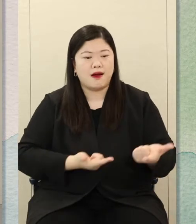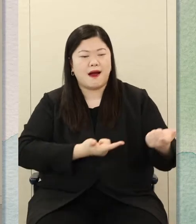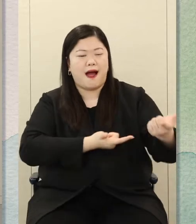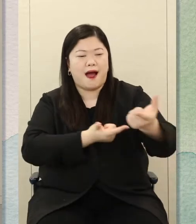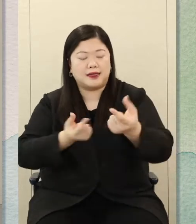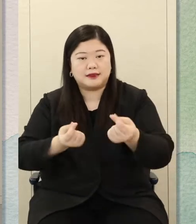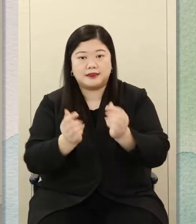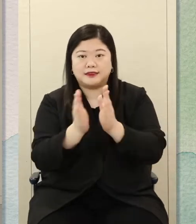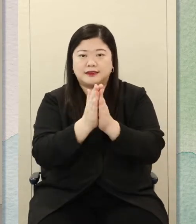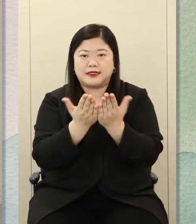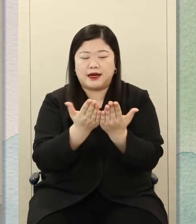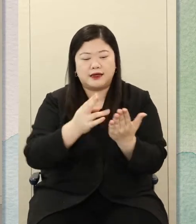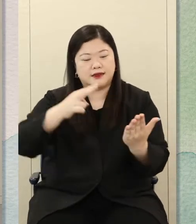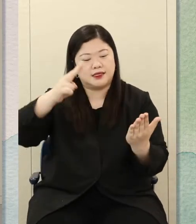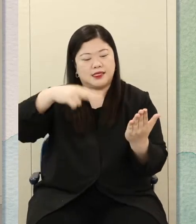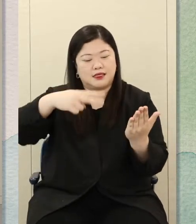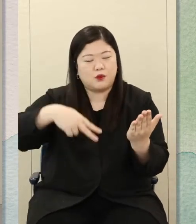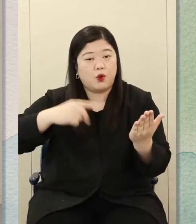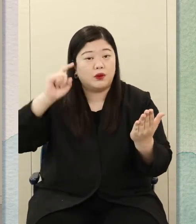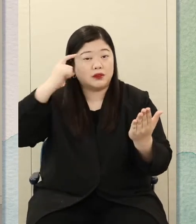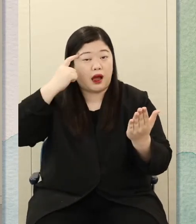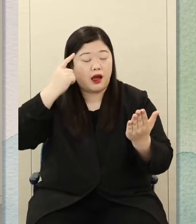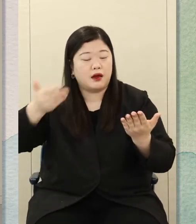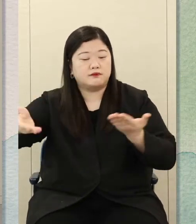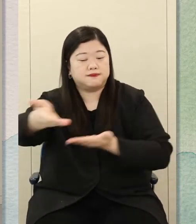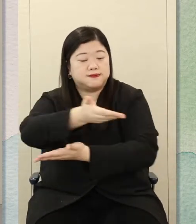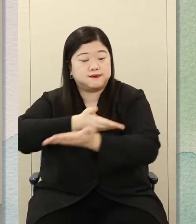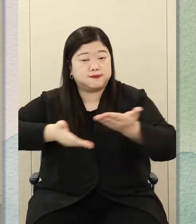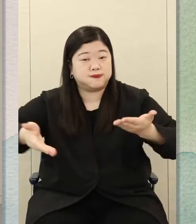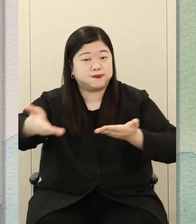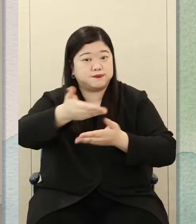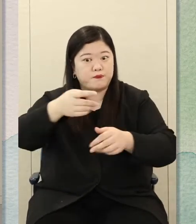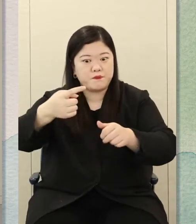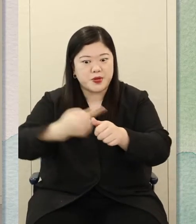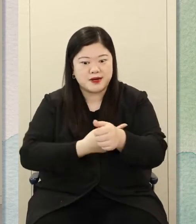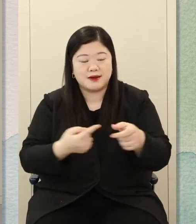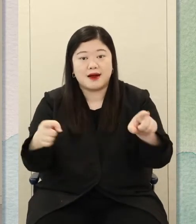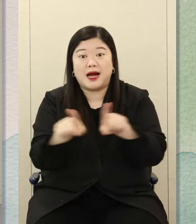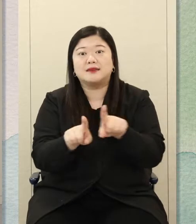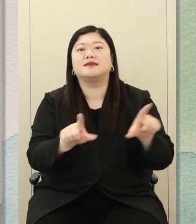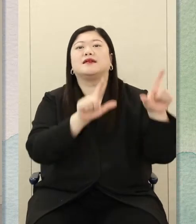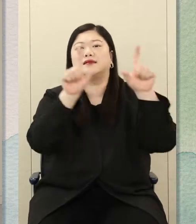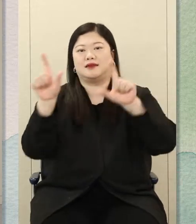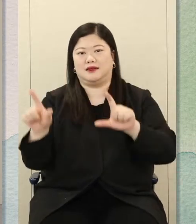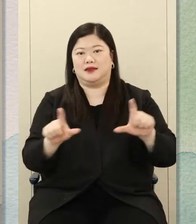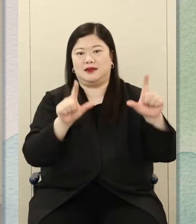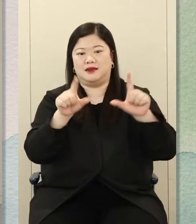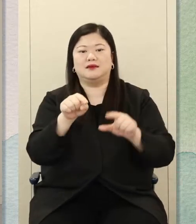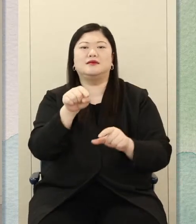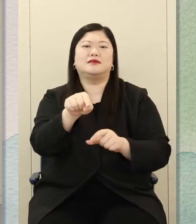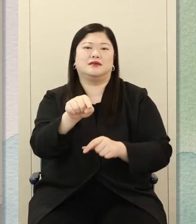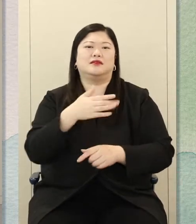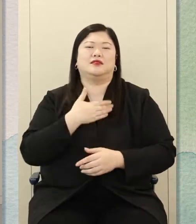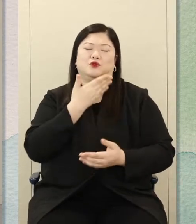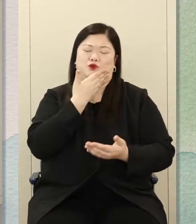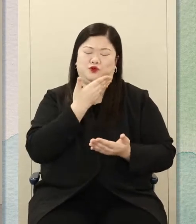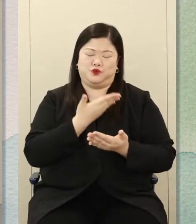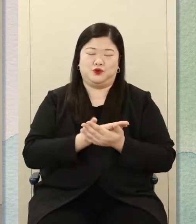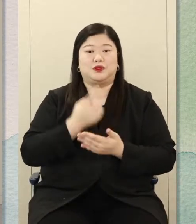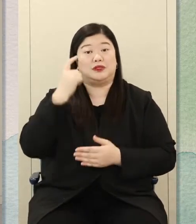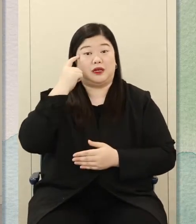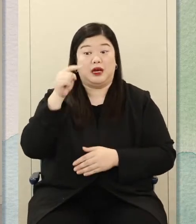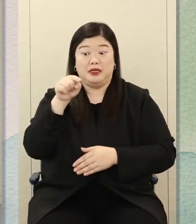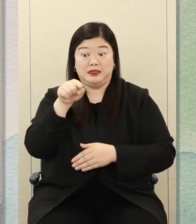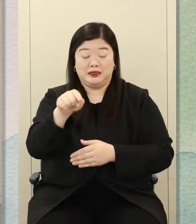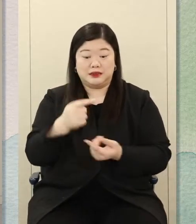같이 생활을 나누는 그러한 이 삶의 공동체 같은 것들이 지역 사회에 깊게